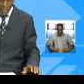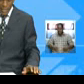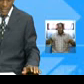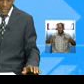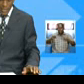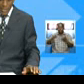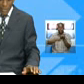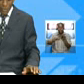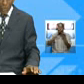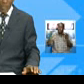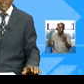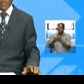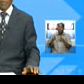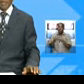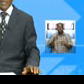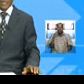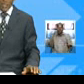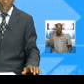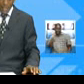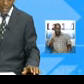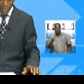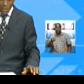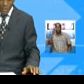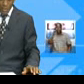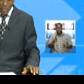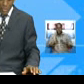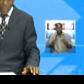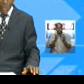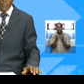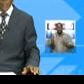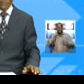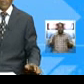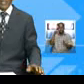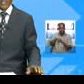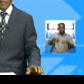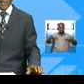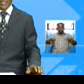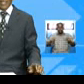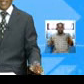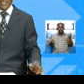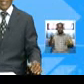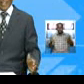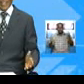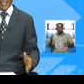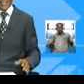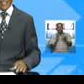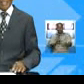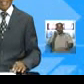boda. Agigezesereza ku luguudo lwa Northern Bypass era ng'abantu bangi bagituddemu n'abavugamu ne bakakasa